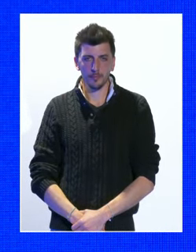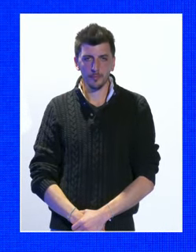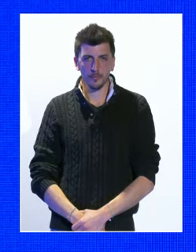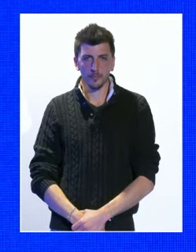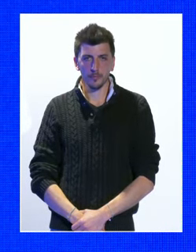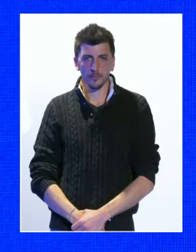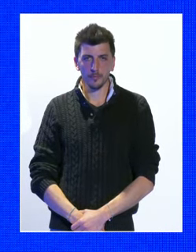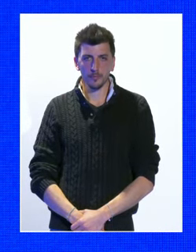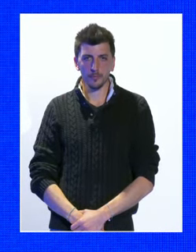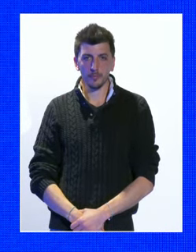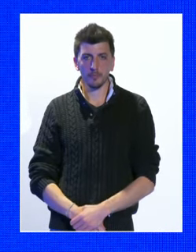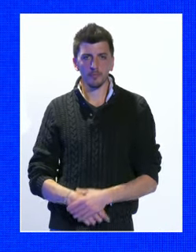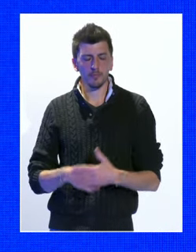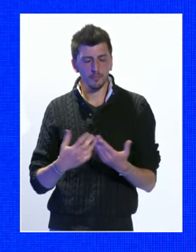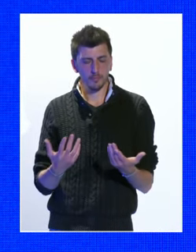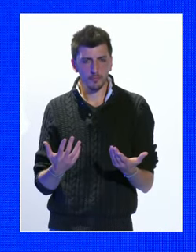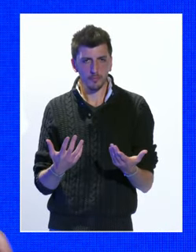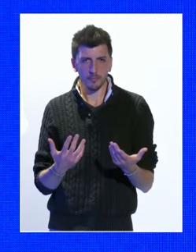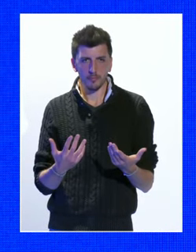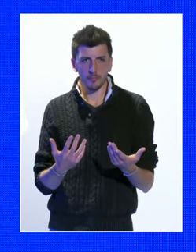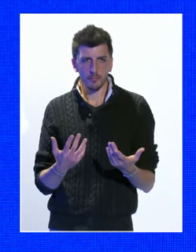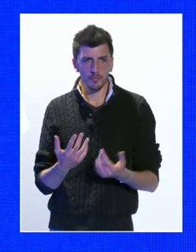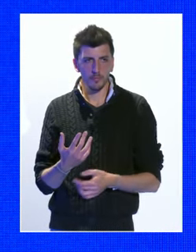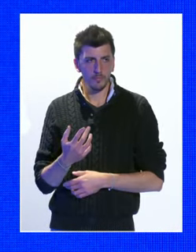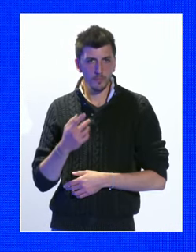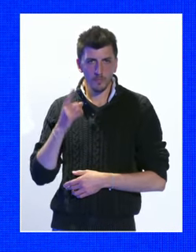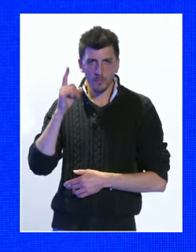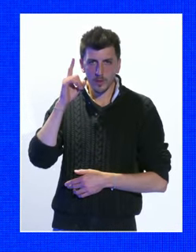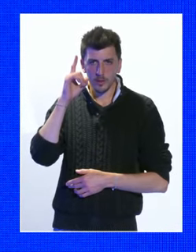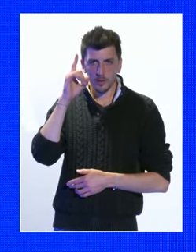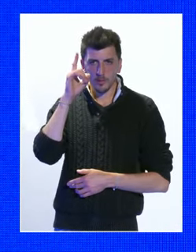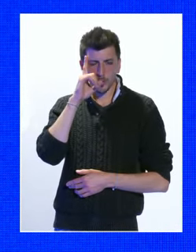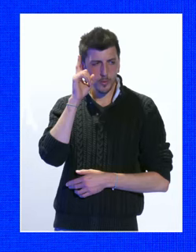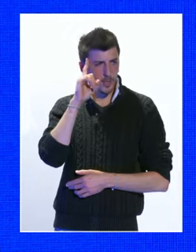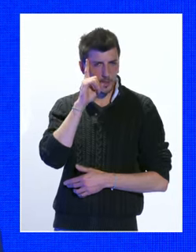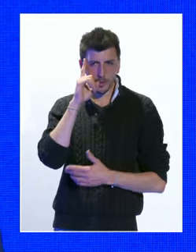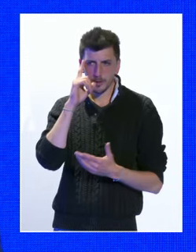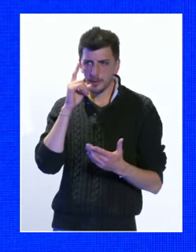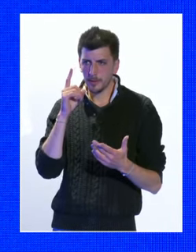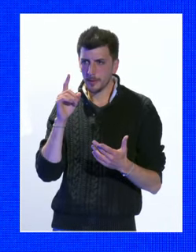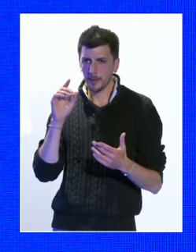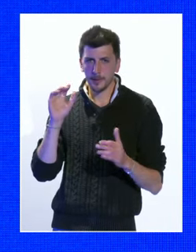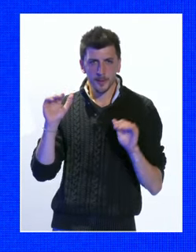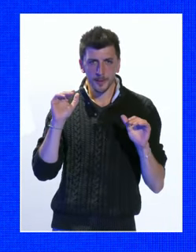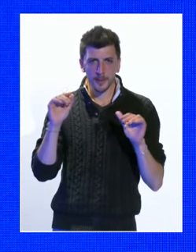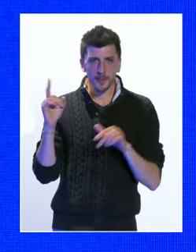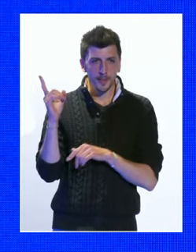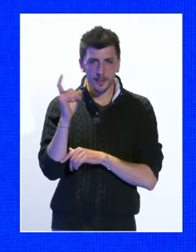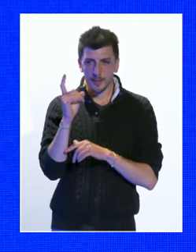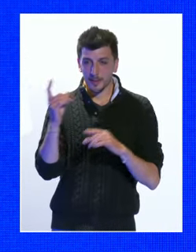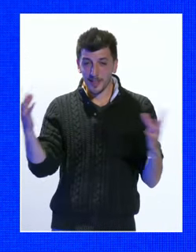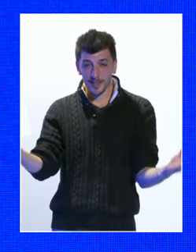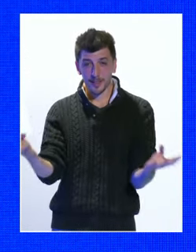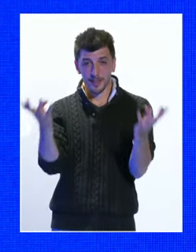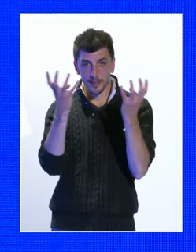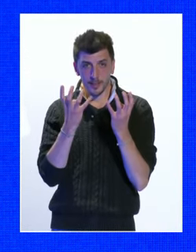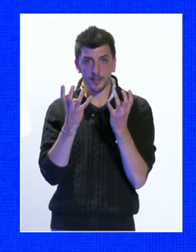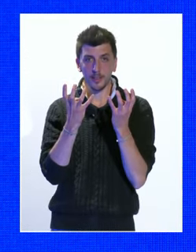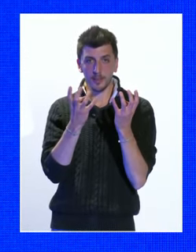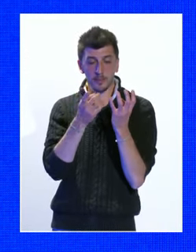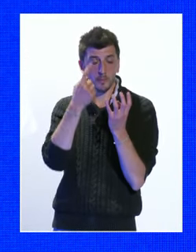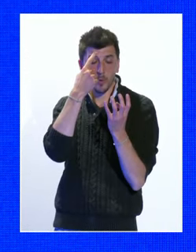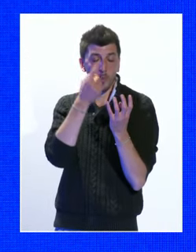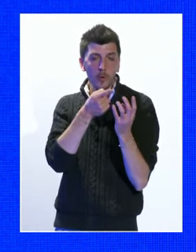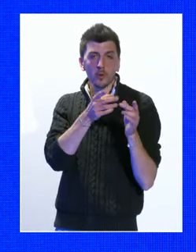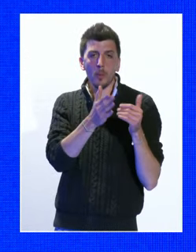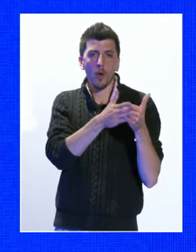Pourquoi est-il si difficile qu'on se retrouve entre gens qui pensent à peu près la même chose pour travailler ensemble? C'est que